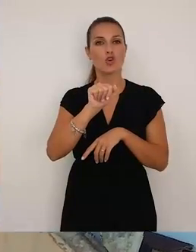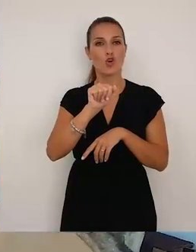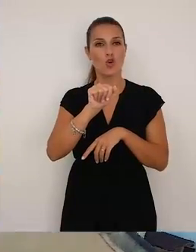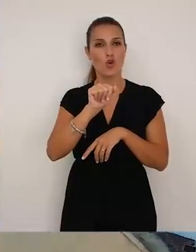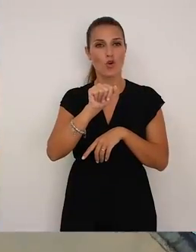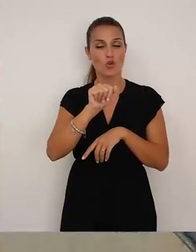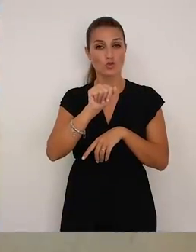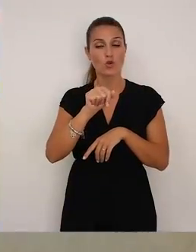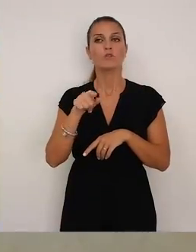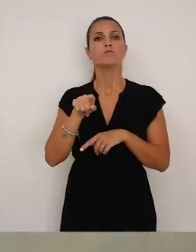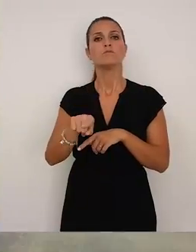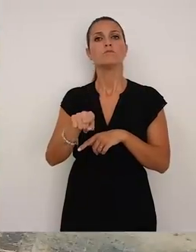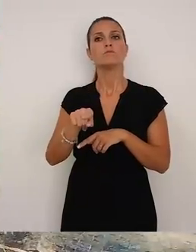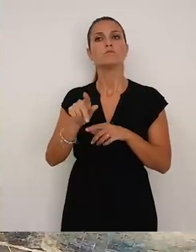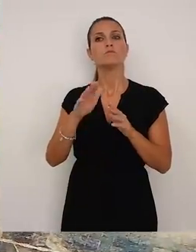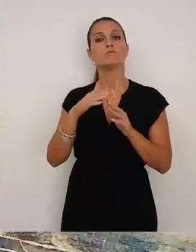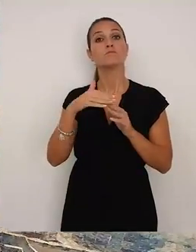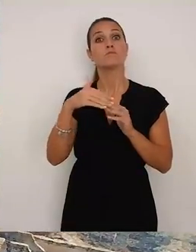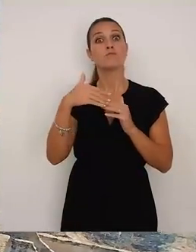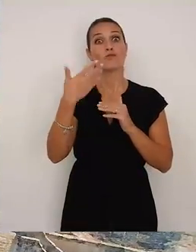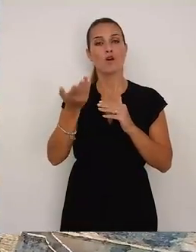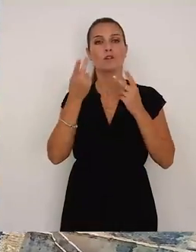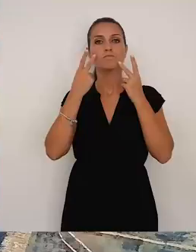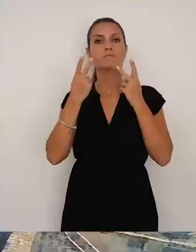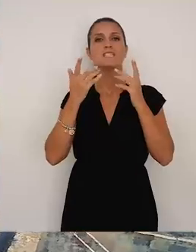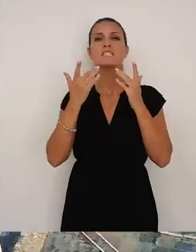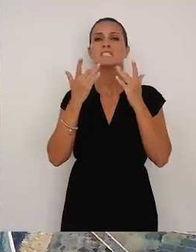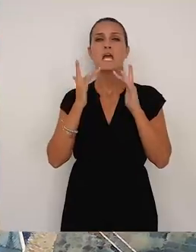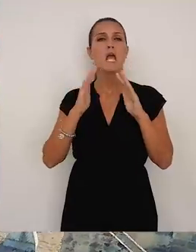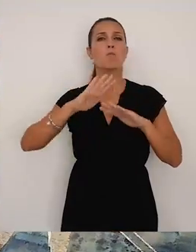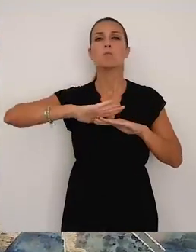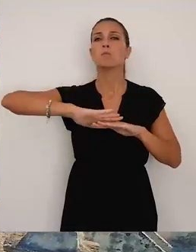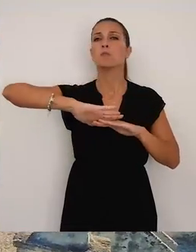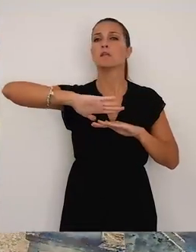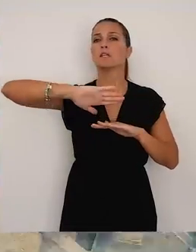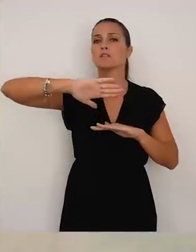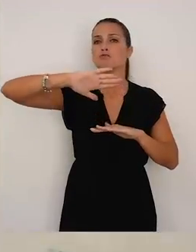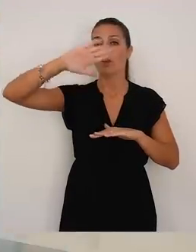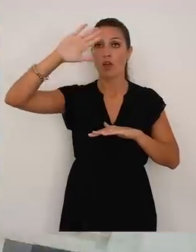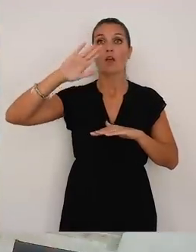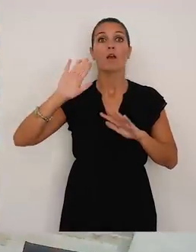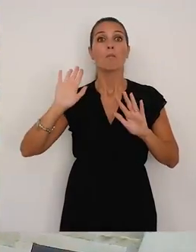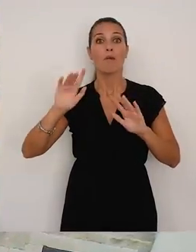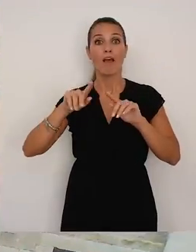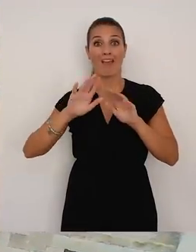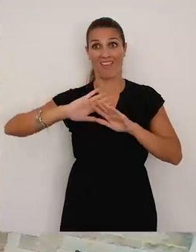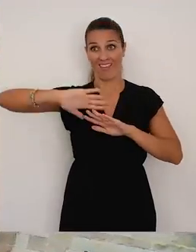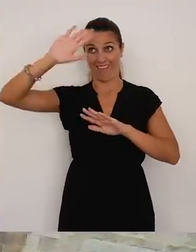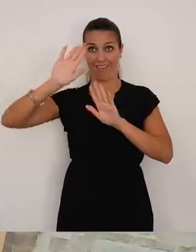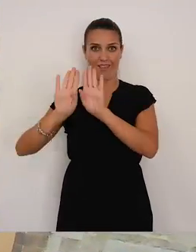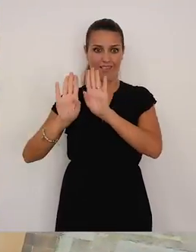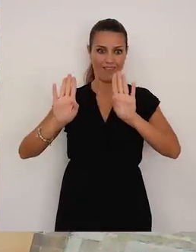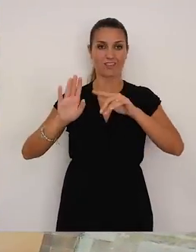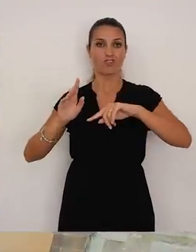Fanno mostra all'esterno la sobrietà e la semplicità edilizia. linearità interrotta dagli ordini delle arcate